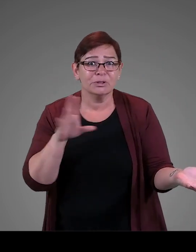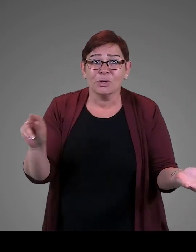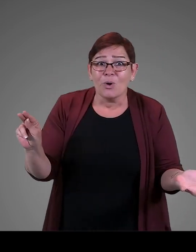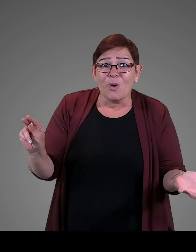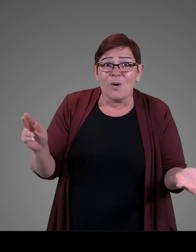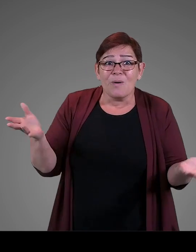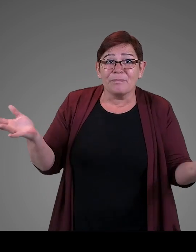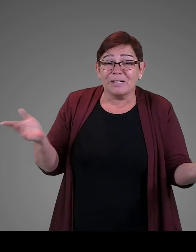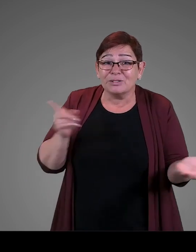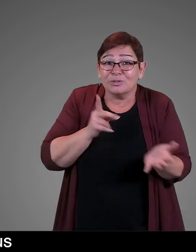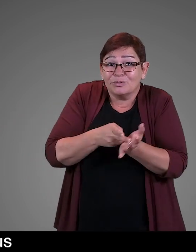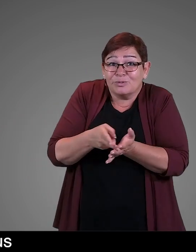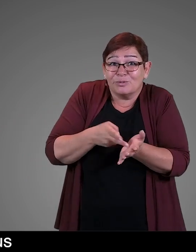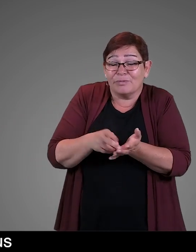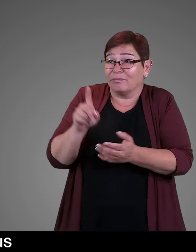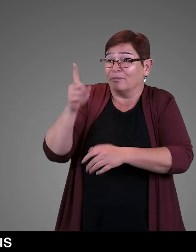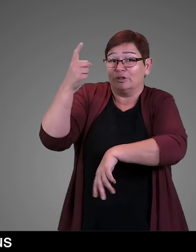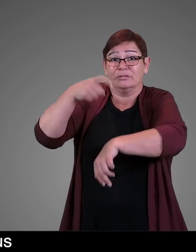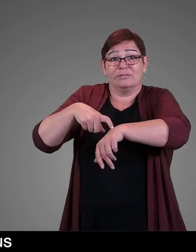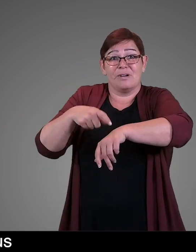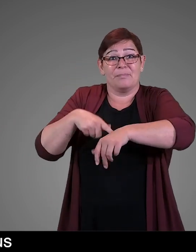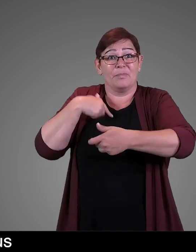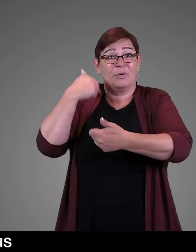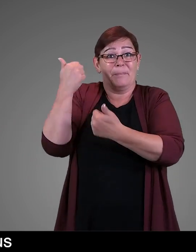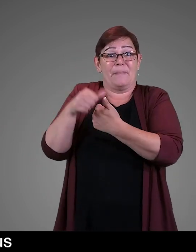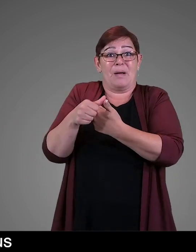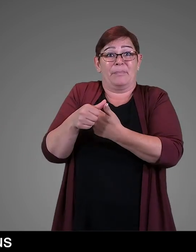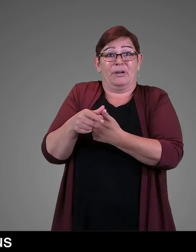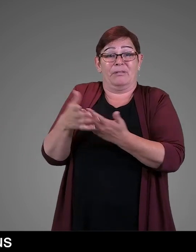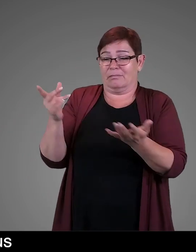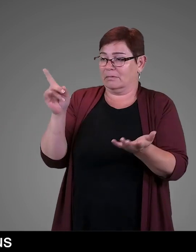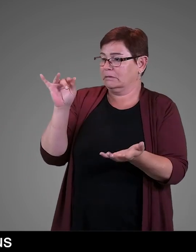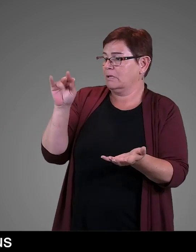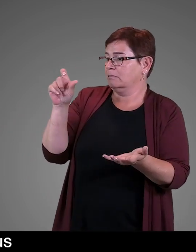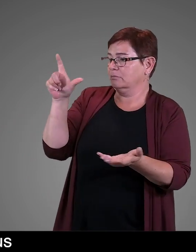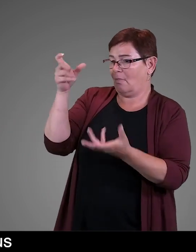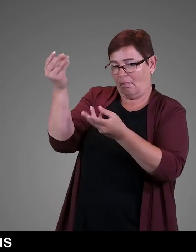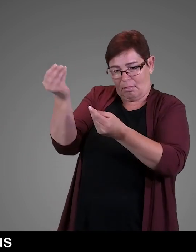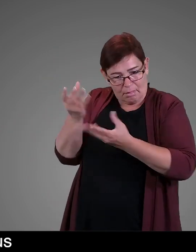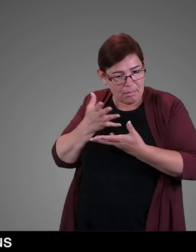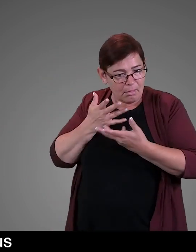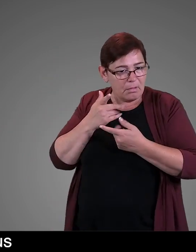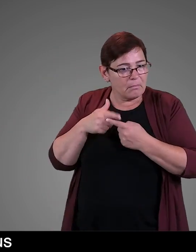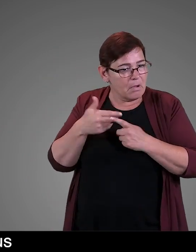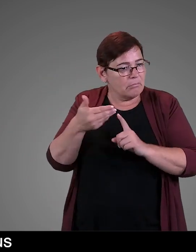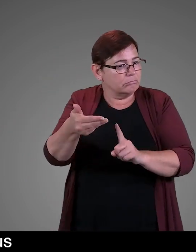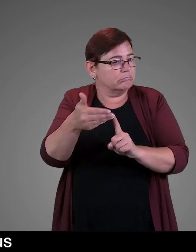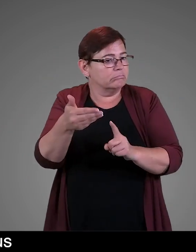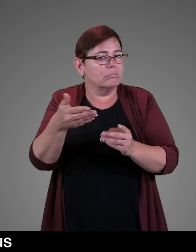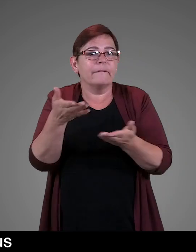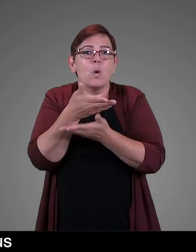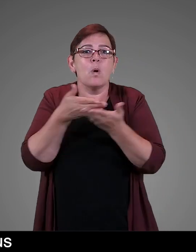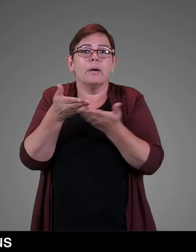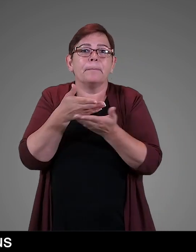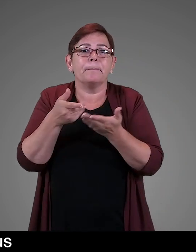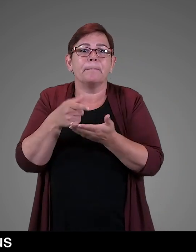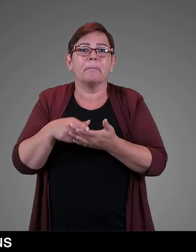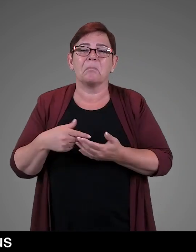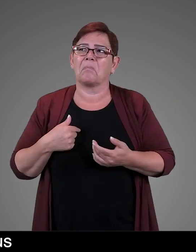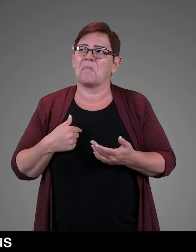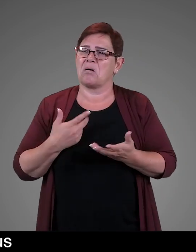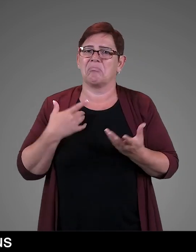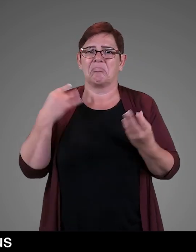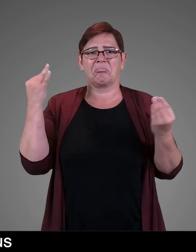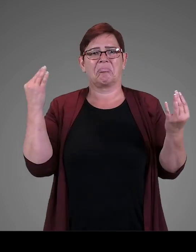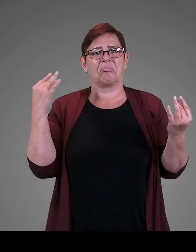C'est pas vrai. Non, mais pour vrai, là, la première fois, je me souviens, Danielle, je pense, elle nous avait parlé qu'il y avait le forum